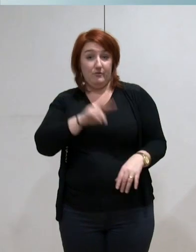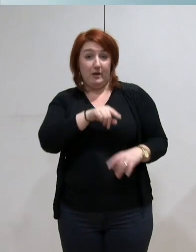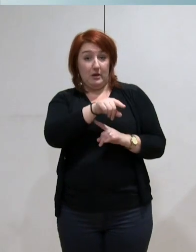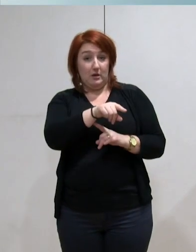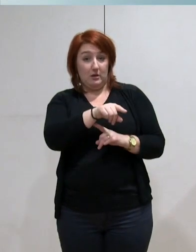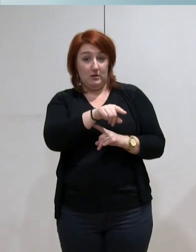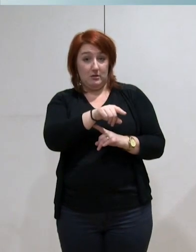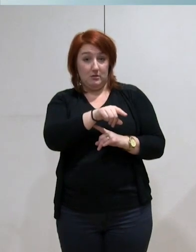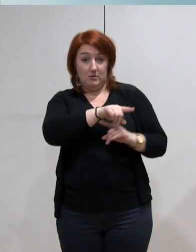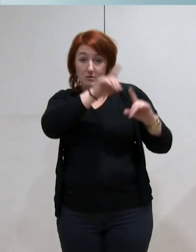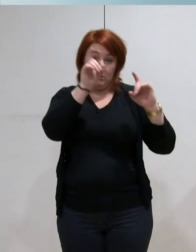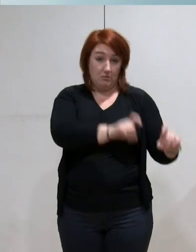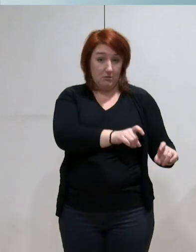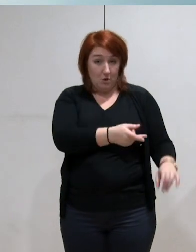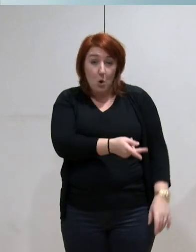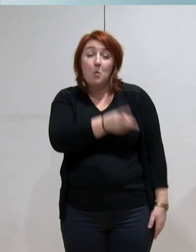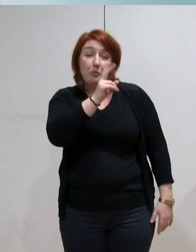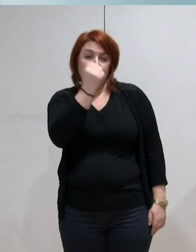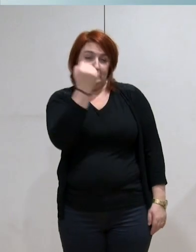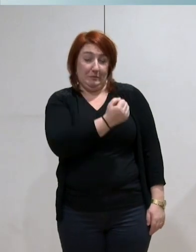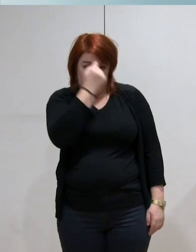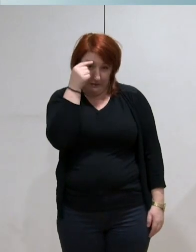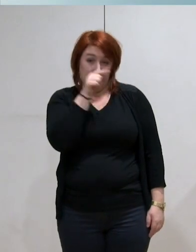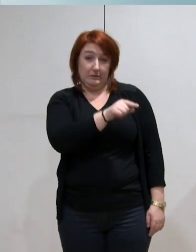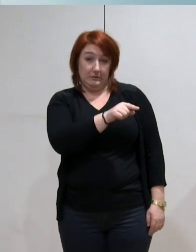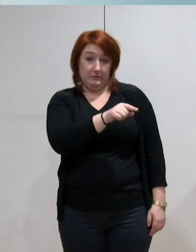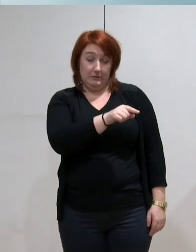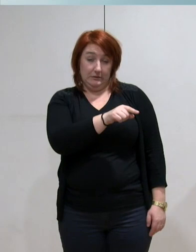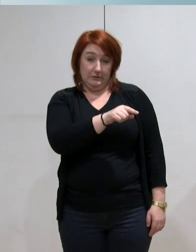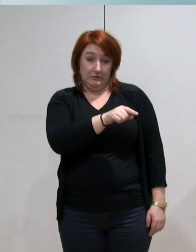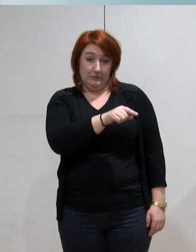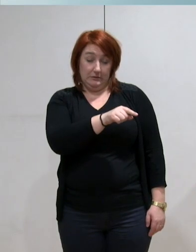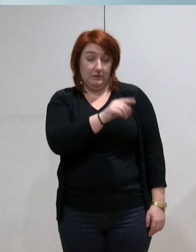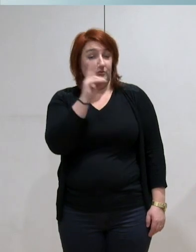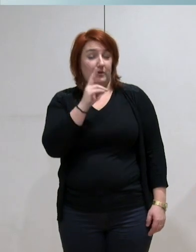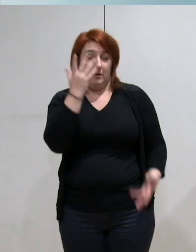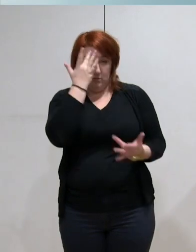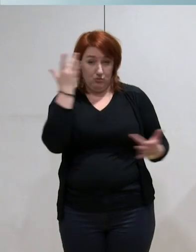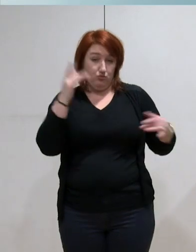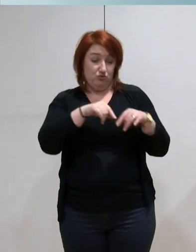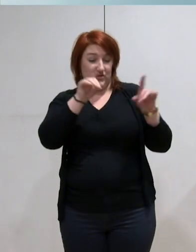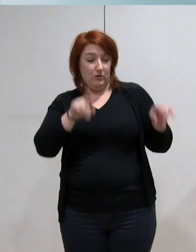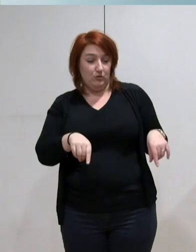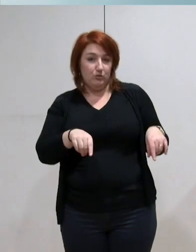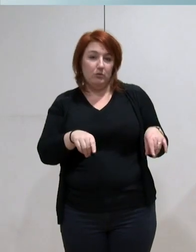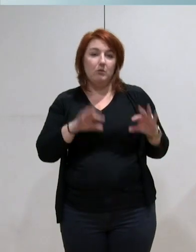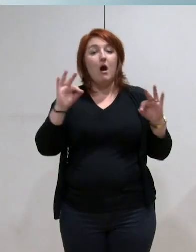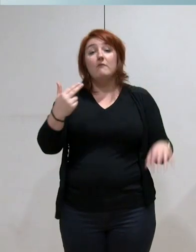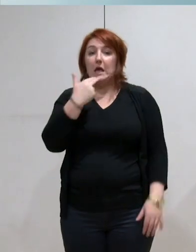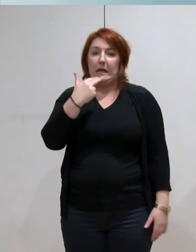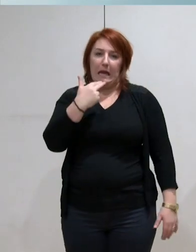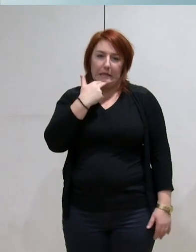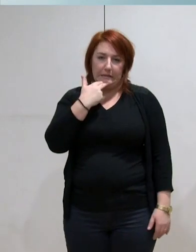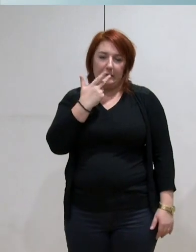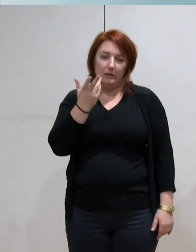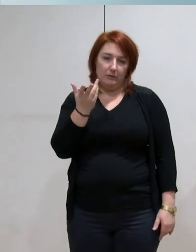de ceux qui souffrent le plus de vos arbitrages il en souffre d'abord qualitativement parce